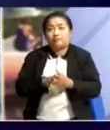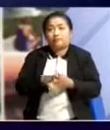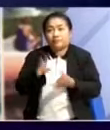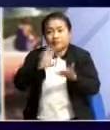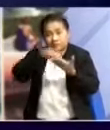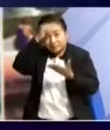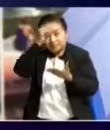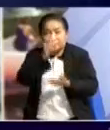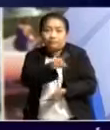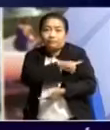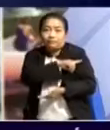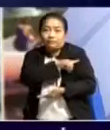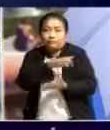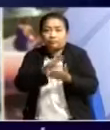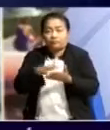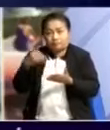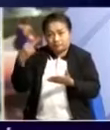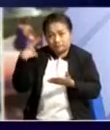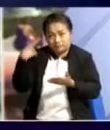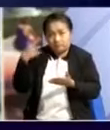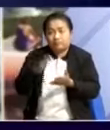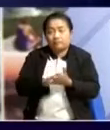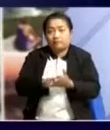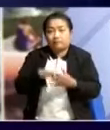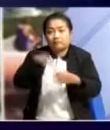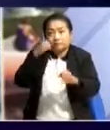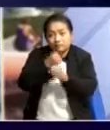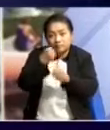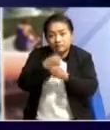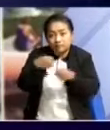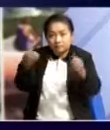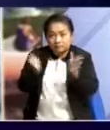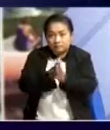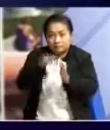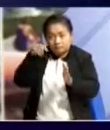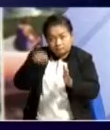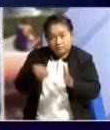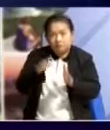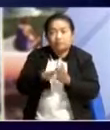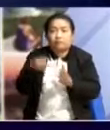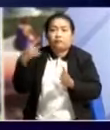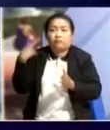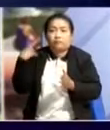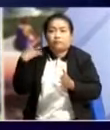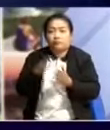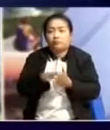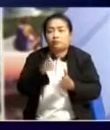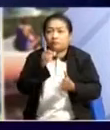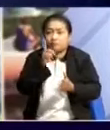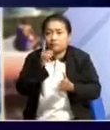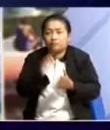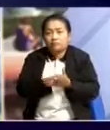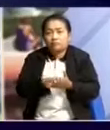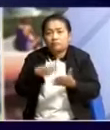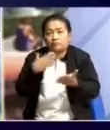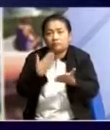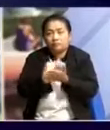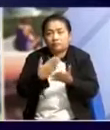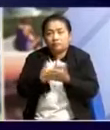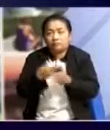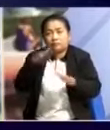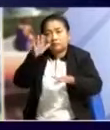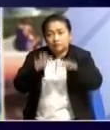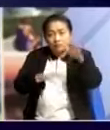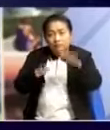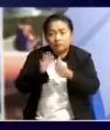าเองด้วยน ะ มีหลายรายเลยทีเดียวที่เป็นนักศึกษานะคะเอาไปร่วมลงทุนเนี่ยเป็นหลักแสนเลยนะ แล้วก็ทาวที่ว่า